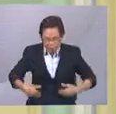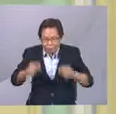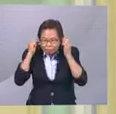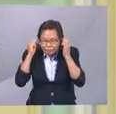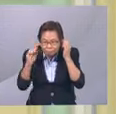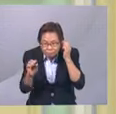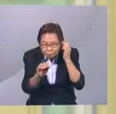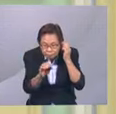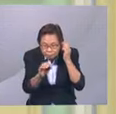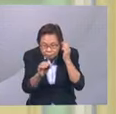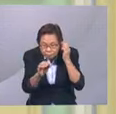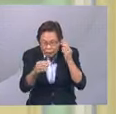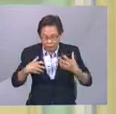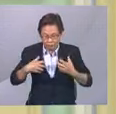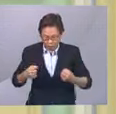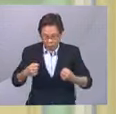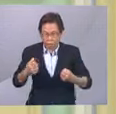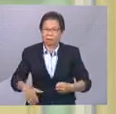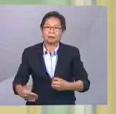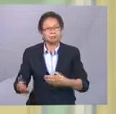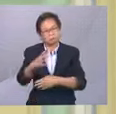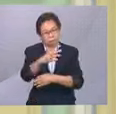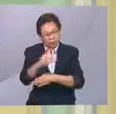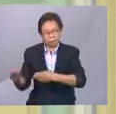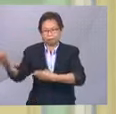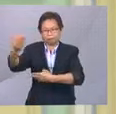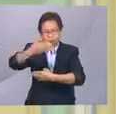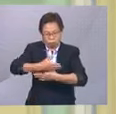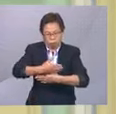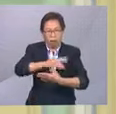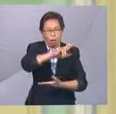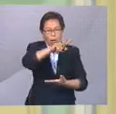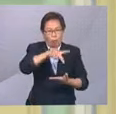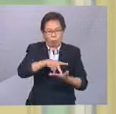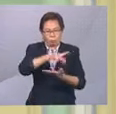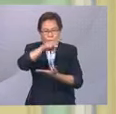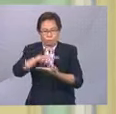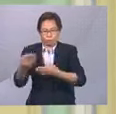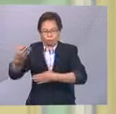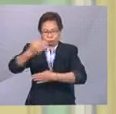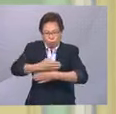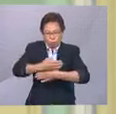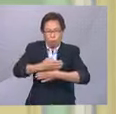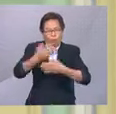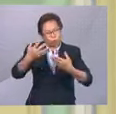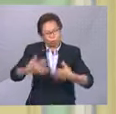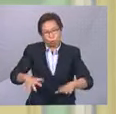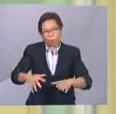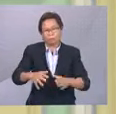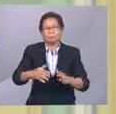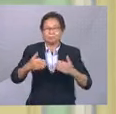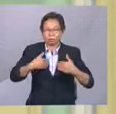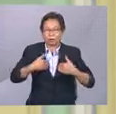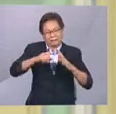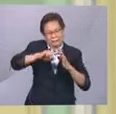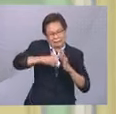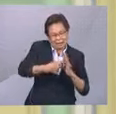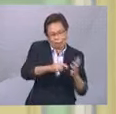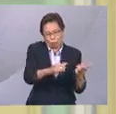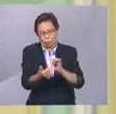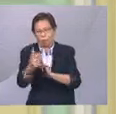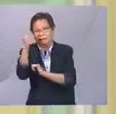dan brecket di juga di korentin di pusat-pusat korentin yang telah pun diwujudkan oleh